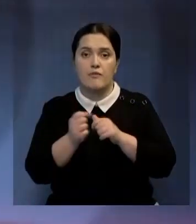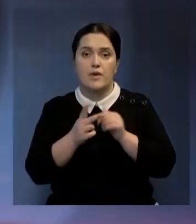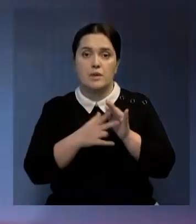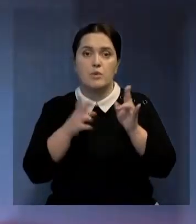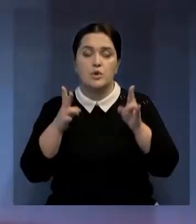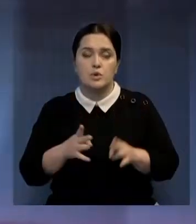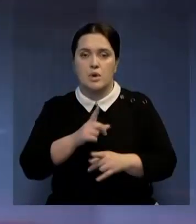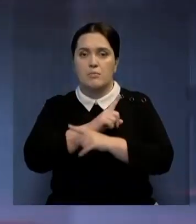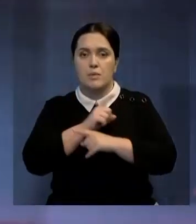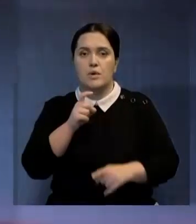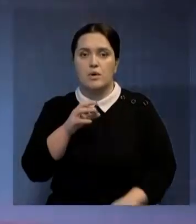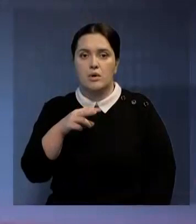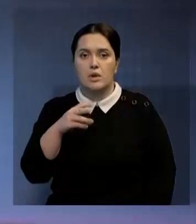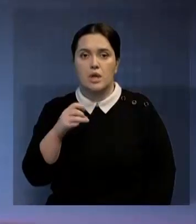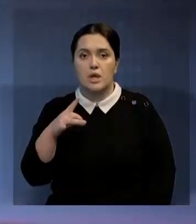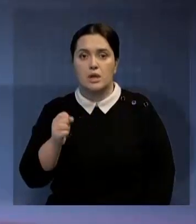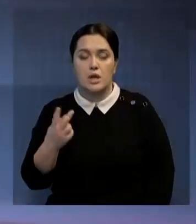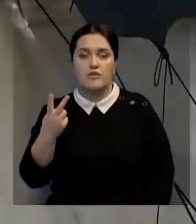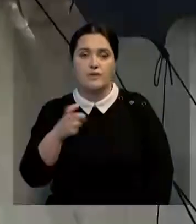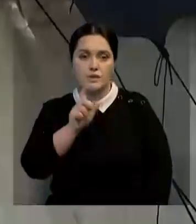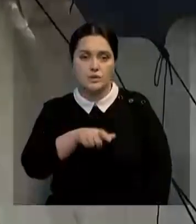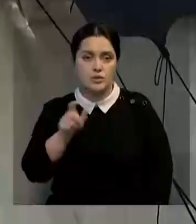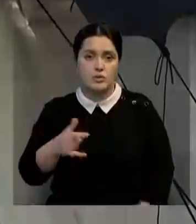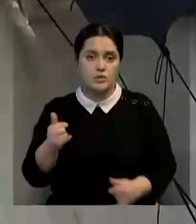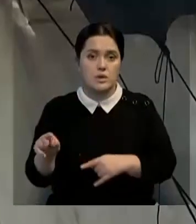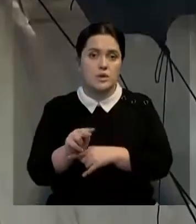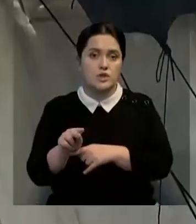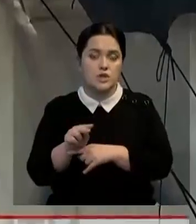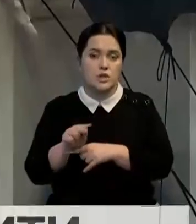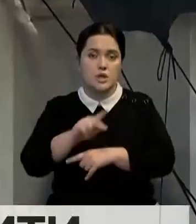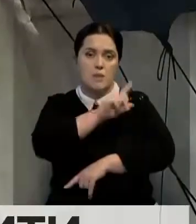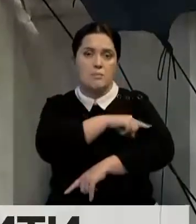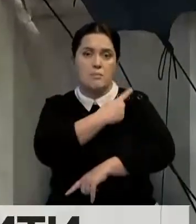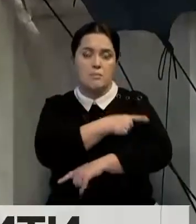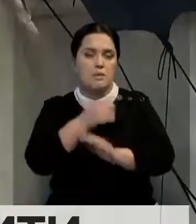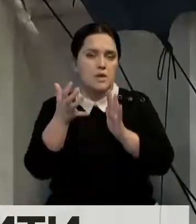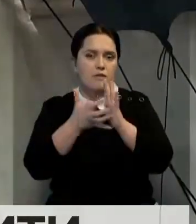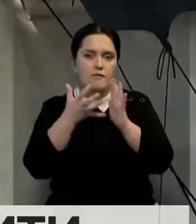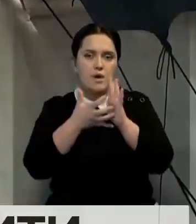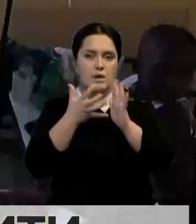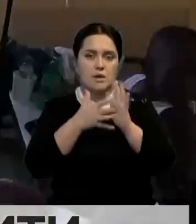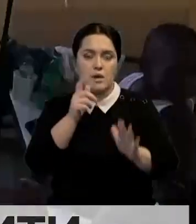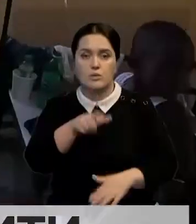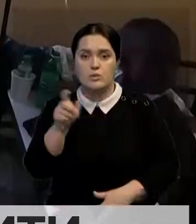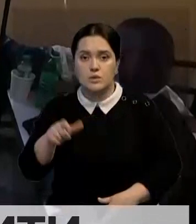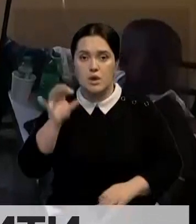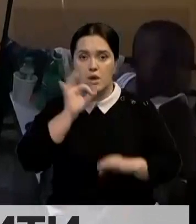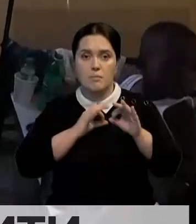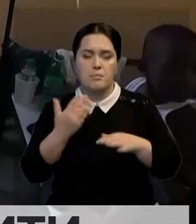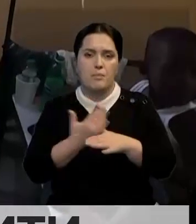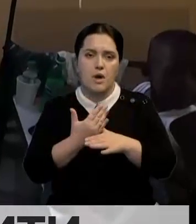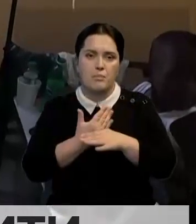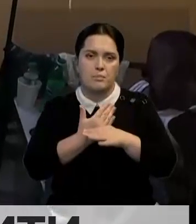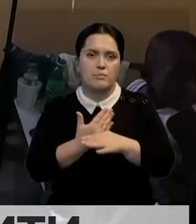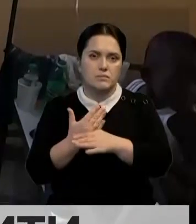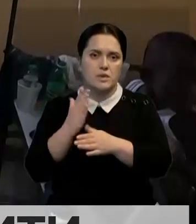случаев смерти от холеры. Еще около 200 пациентов сейчас получают лечение. В стационарах не хватает врачей и медикаментов.